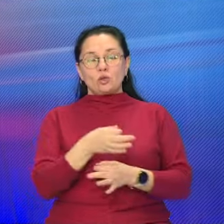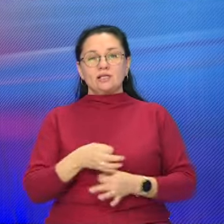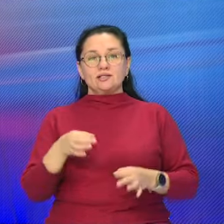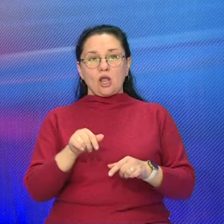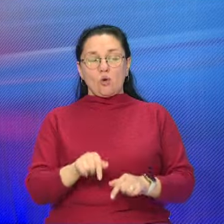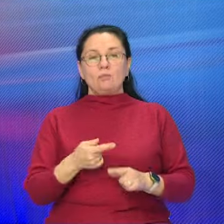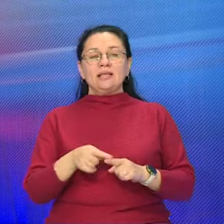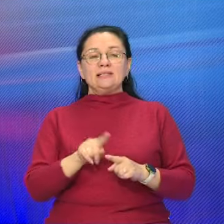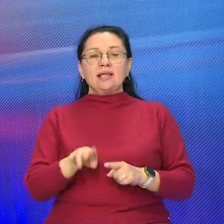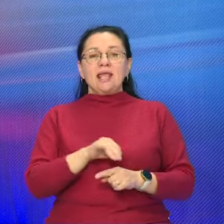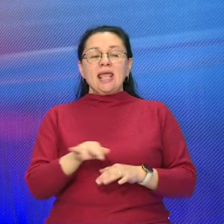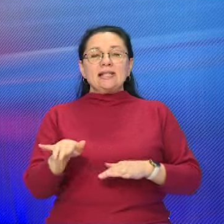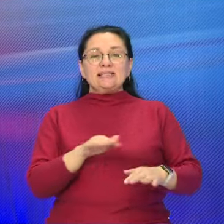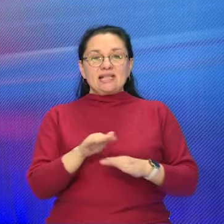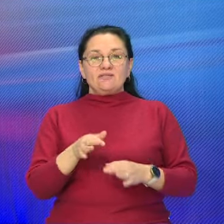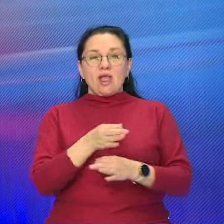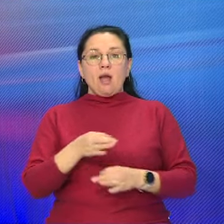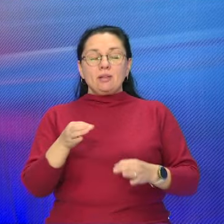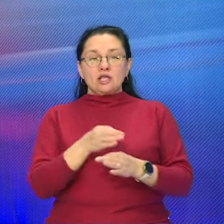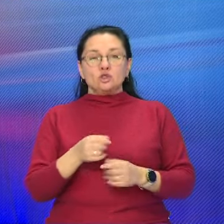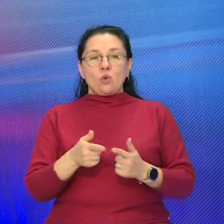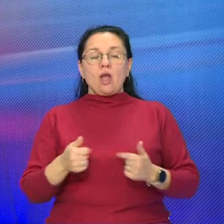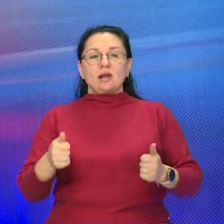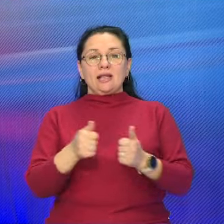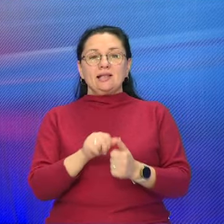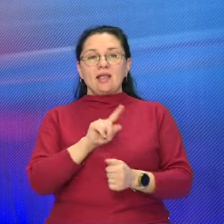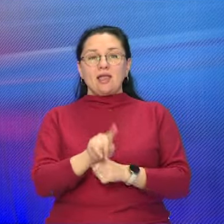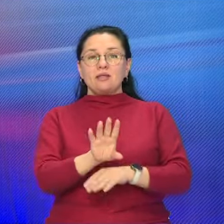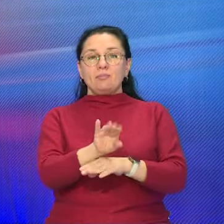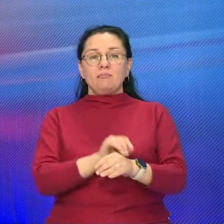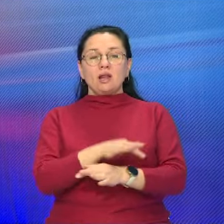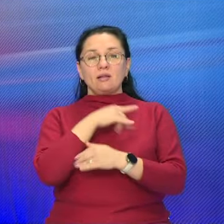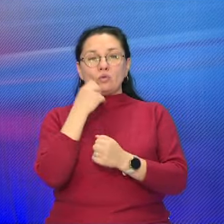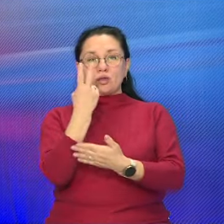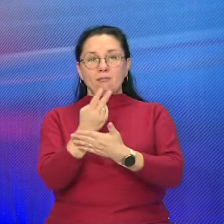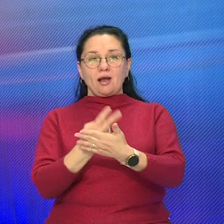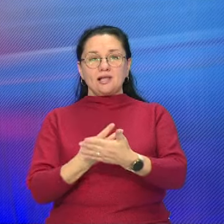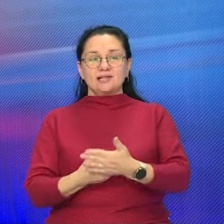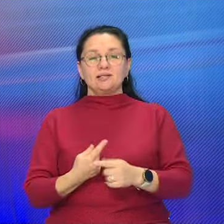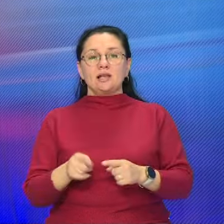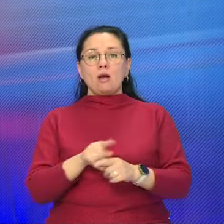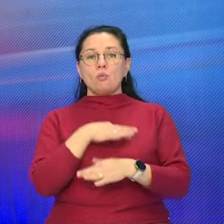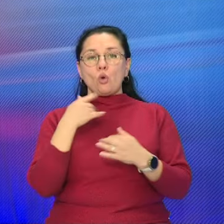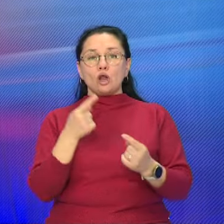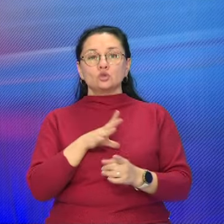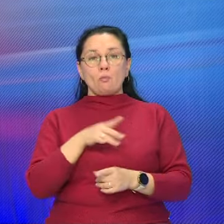Да слова, дзейнасць абласной арганізацыі – прыклад па многіх паказчыках. Шмат з таго, што было прыдумана і